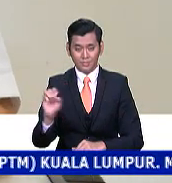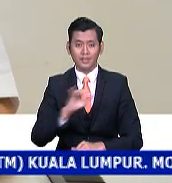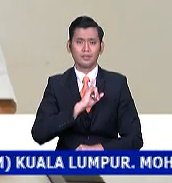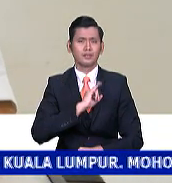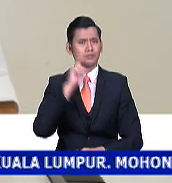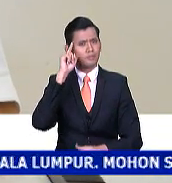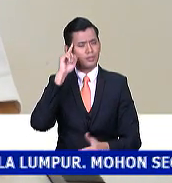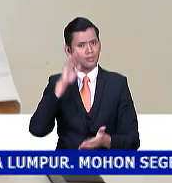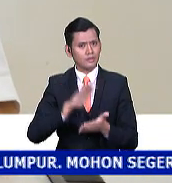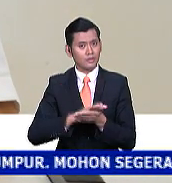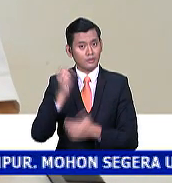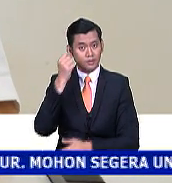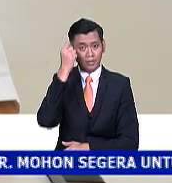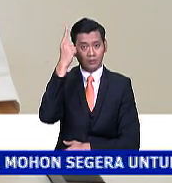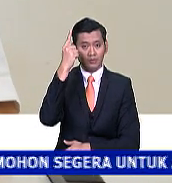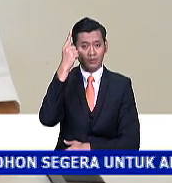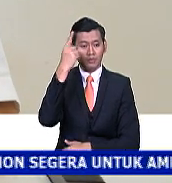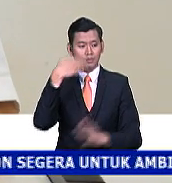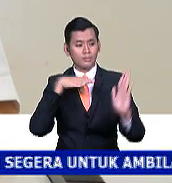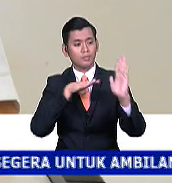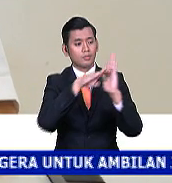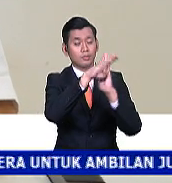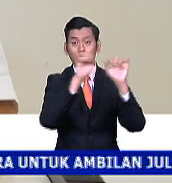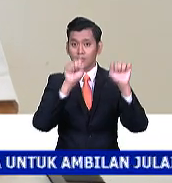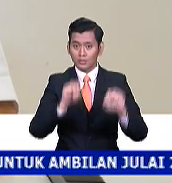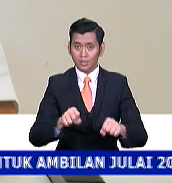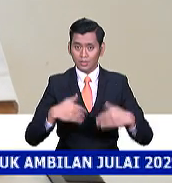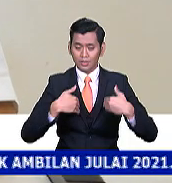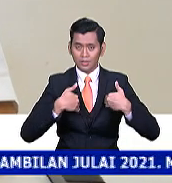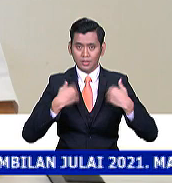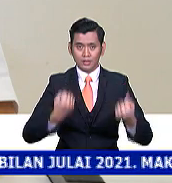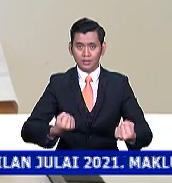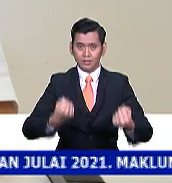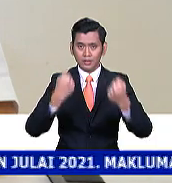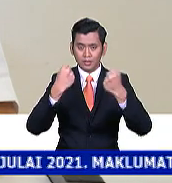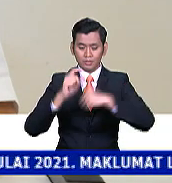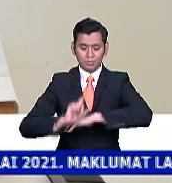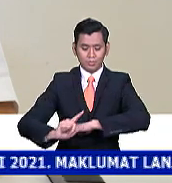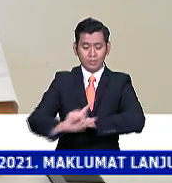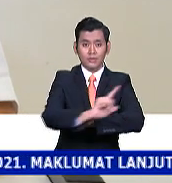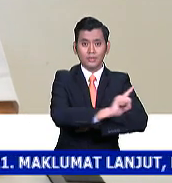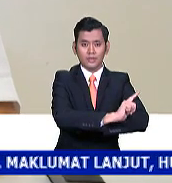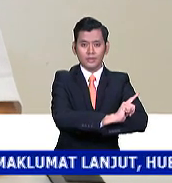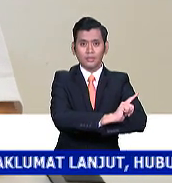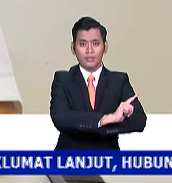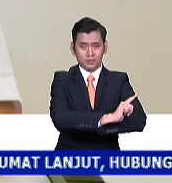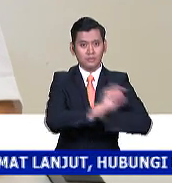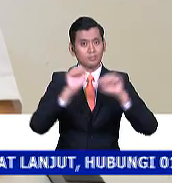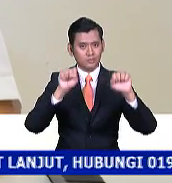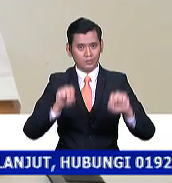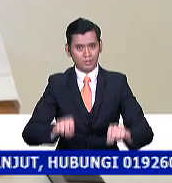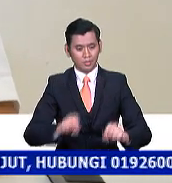Saya difahamkan perkembangan ini akan mewujudkan satu sinergi perladangan yang akan